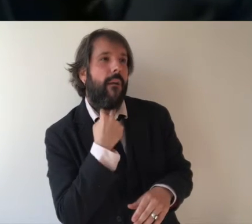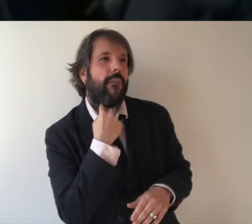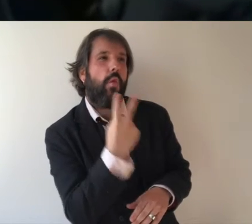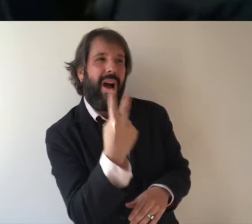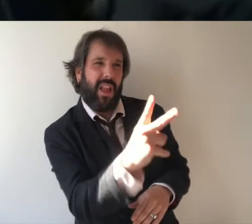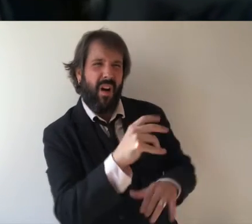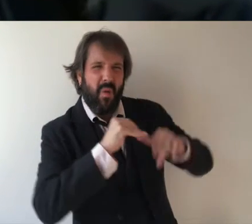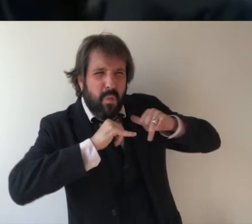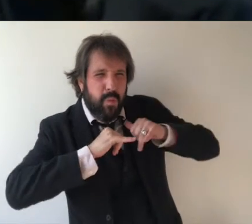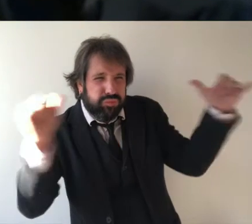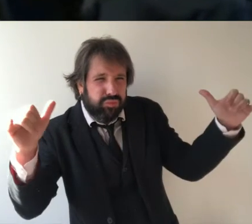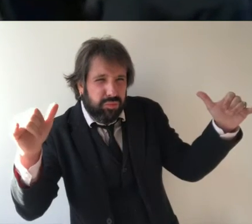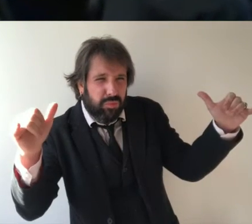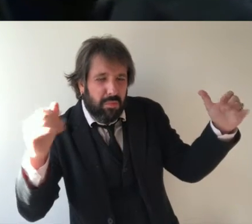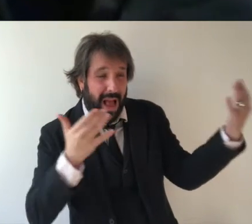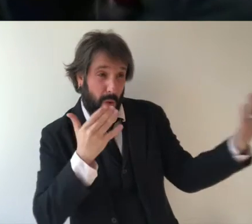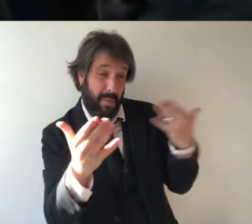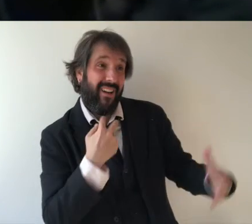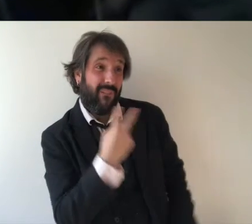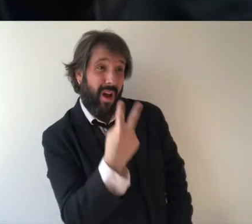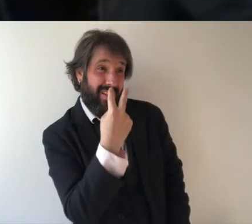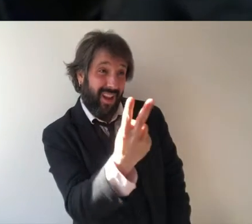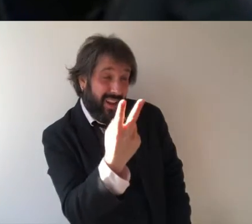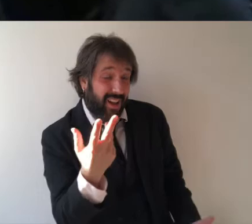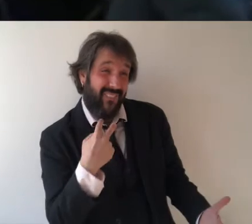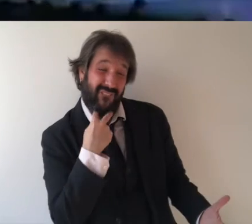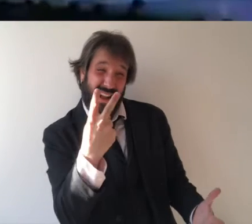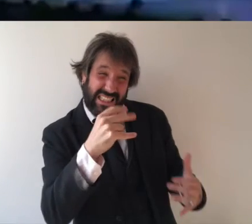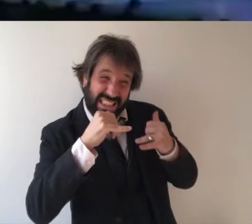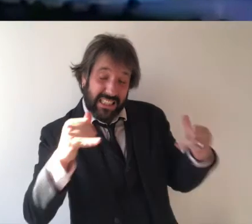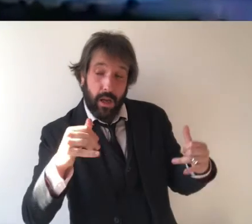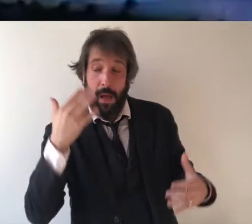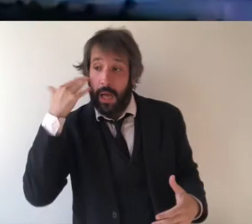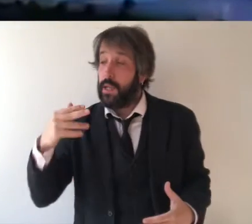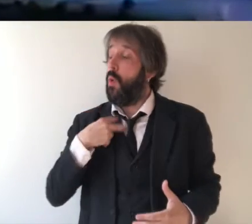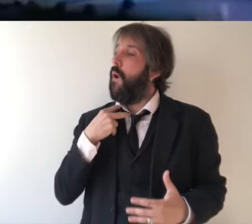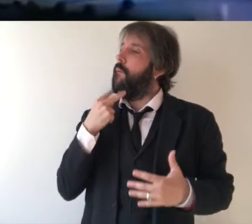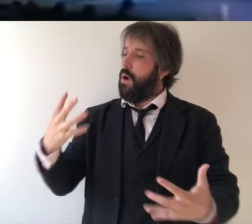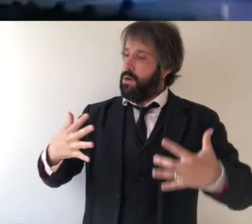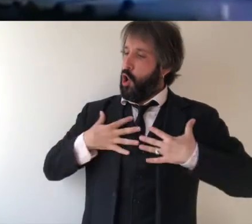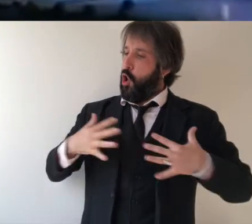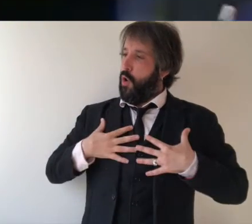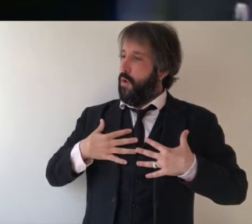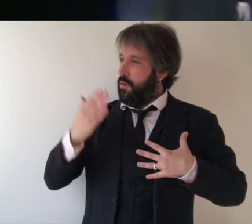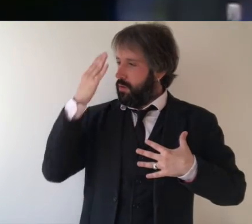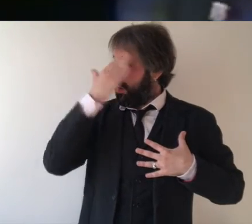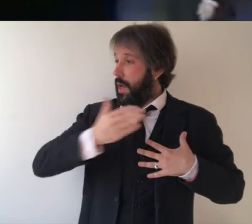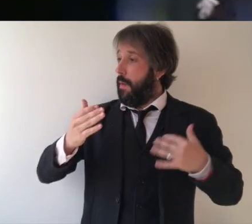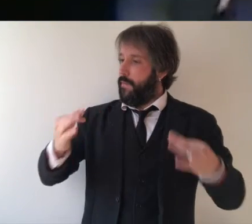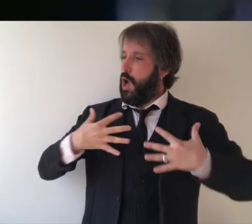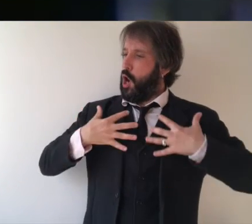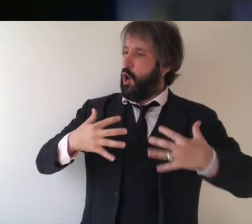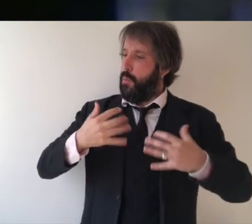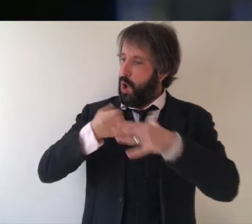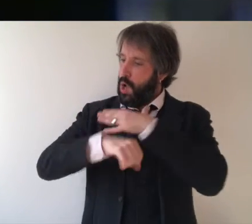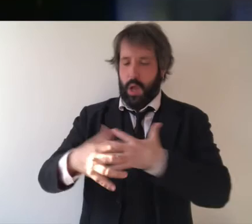c'était un peu fort. Voilà. Un tout petit peu fort. Tu sais, Alexandre, j'ai du coffre. Hein, je suis connu pour avoir du